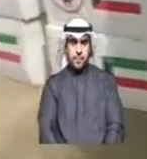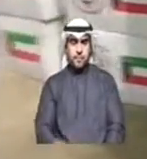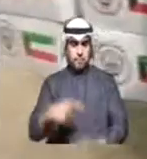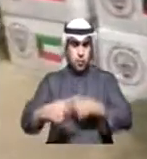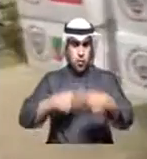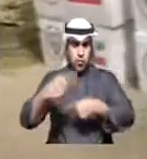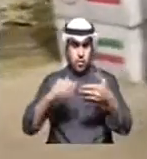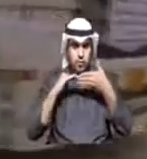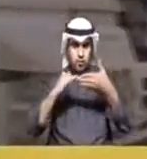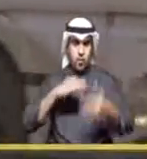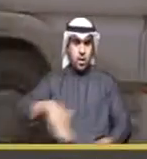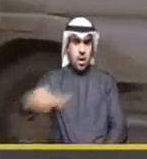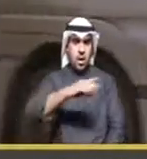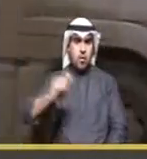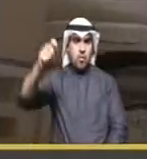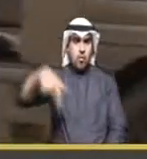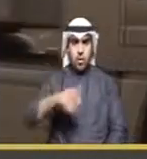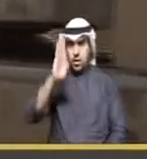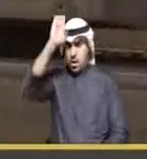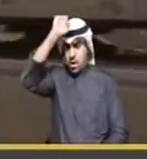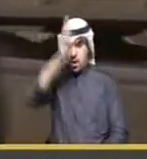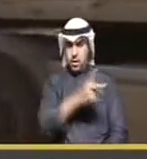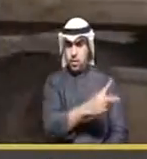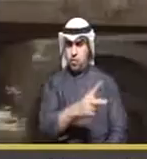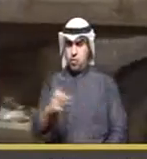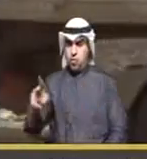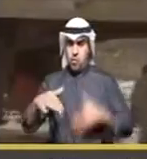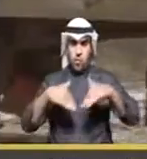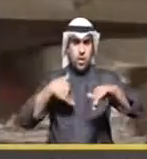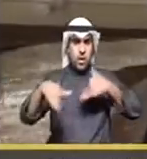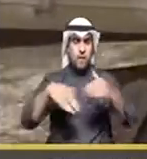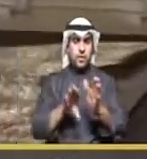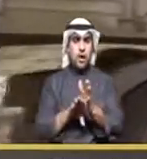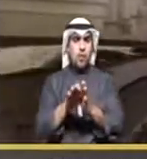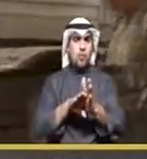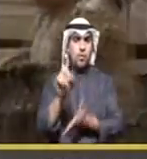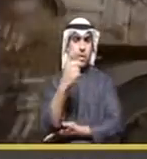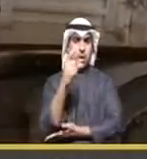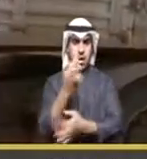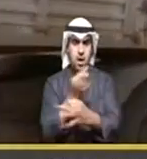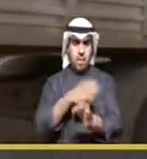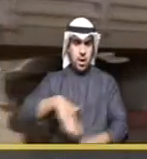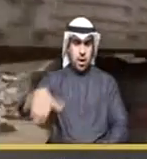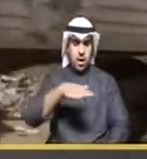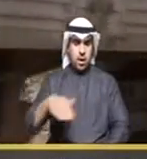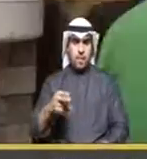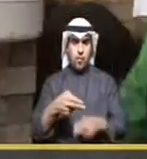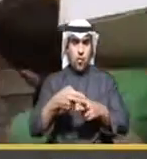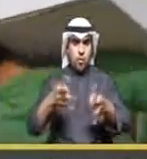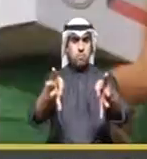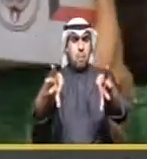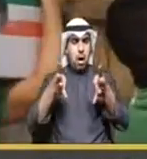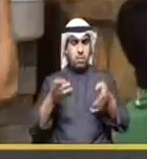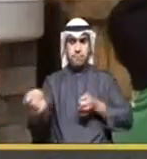مستمرة في إعانة المواطنين بالأحياء المحررة من مدينة الموصل. تواصل قوافل يد الخير الكويتية